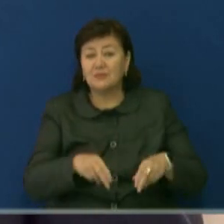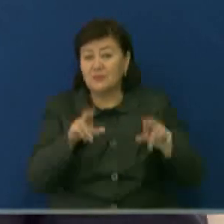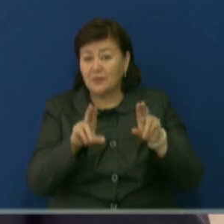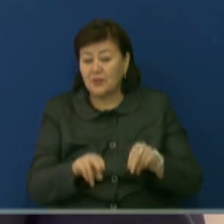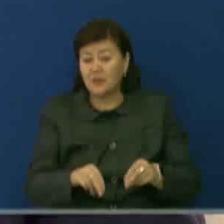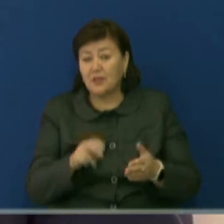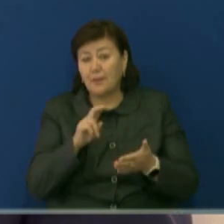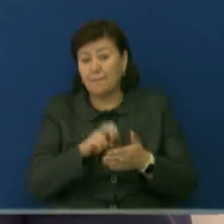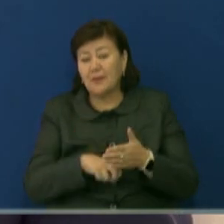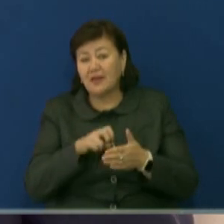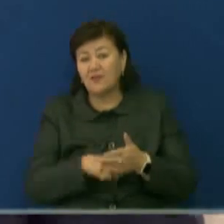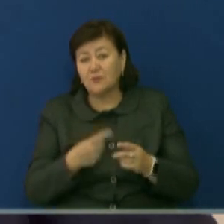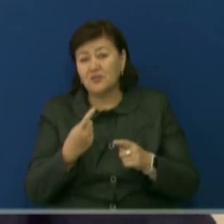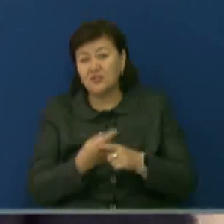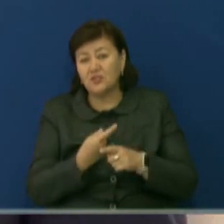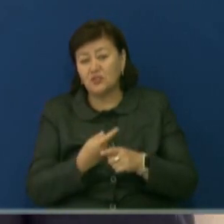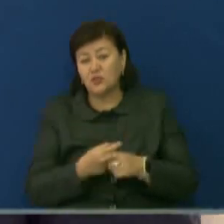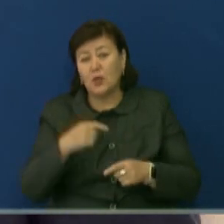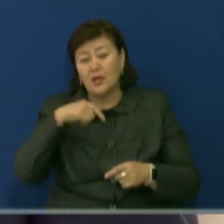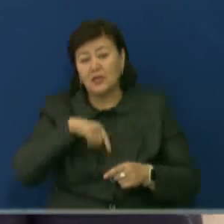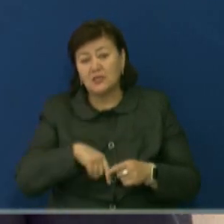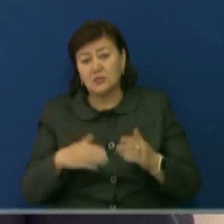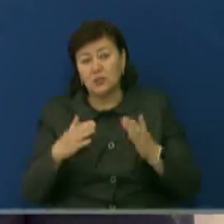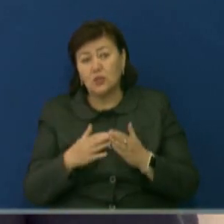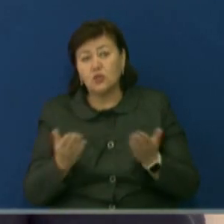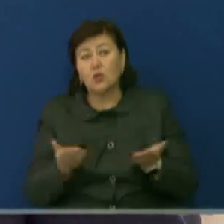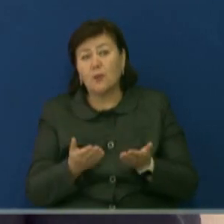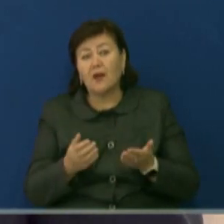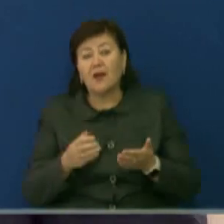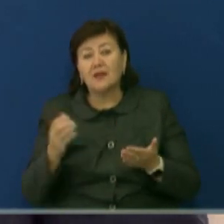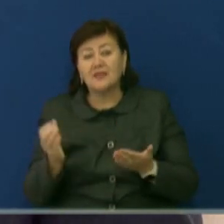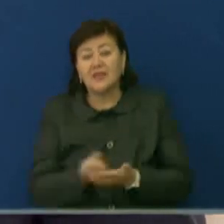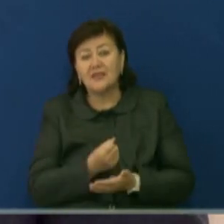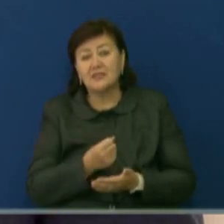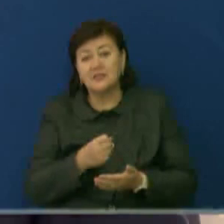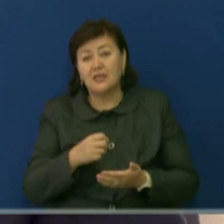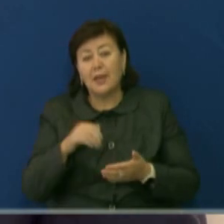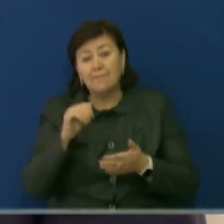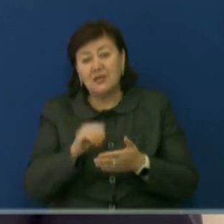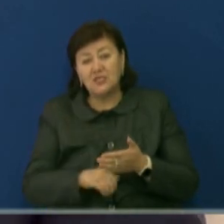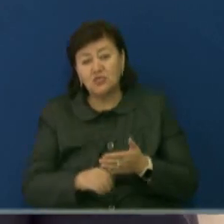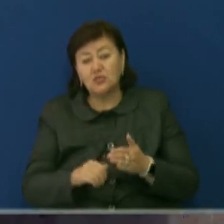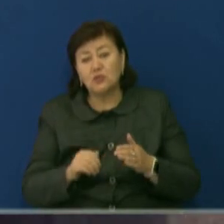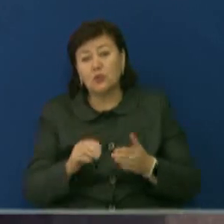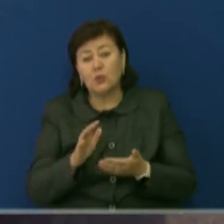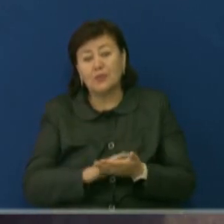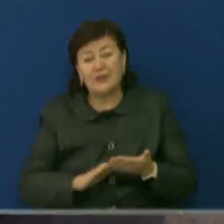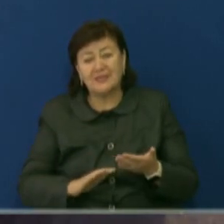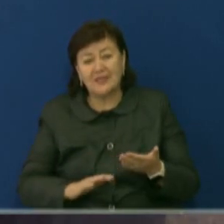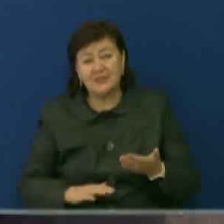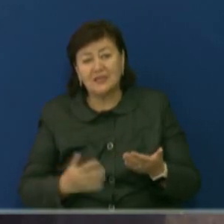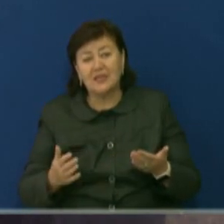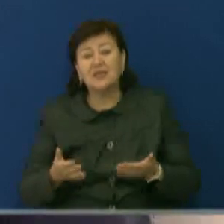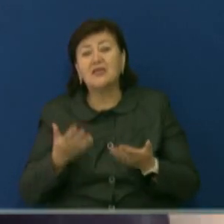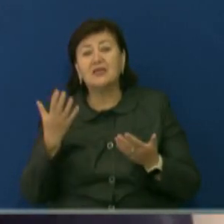техническое обследование данного дома, чтобы выявить причины и, скажем, возможные последствия, а также устранение